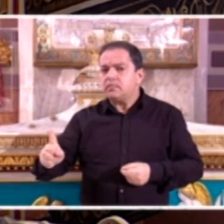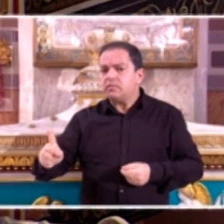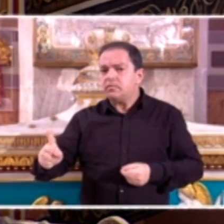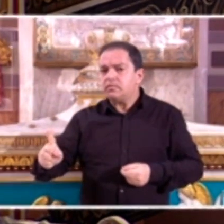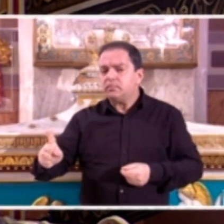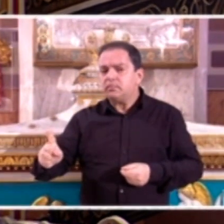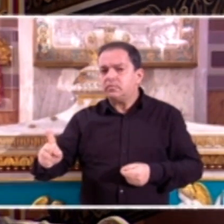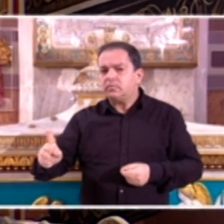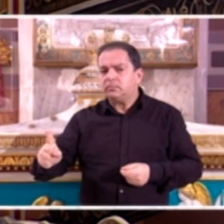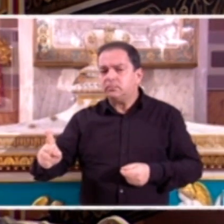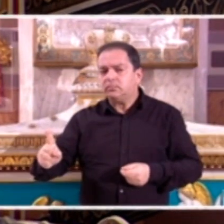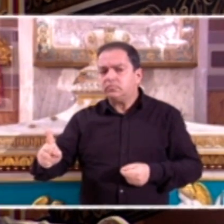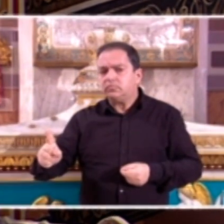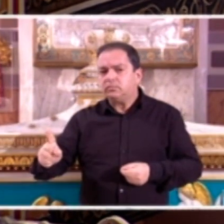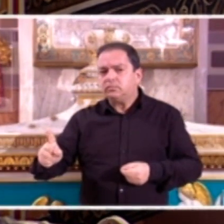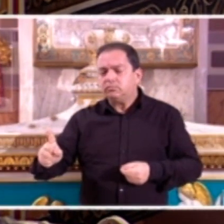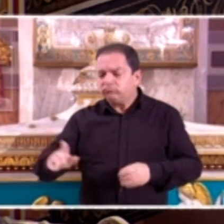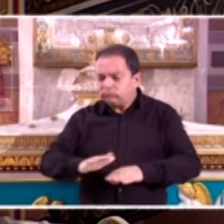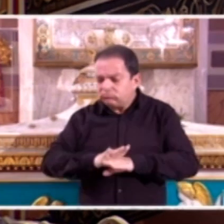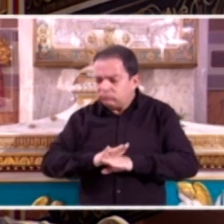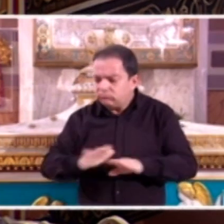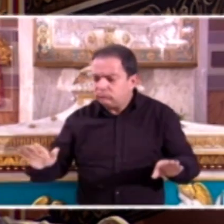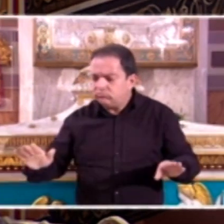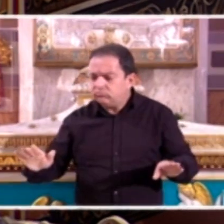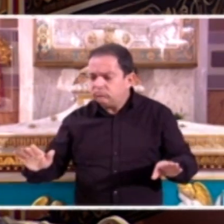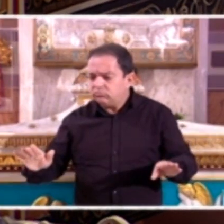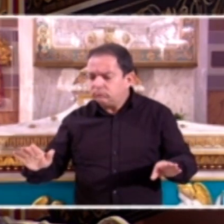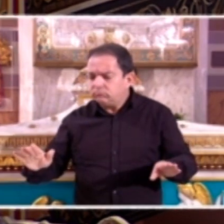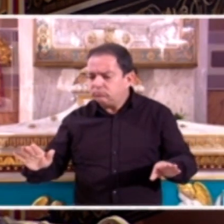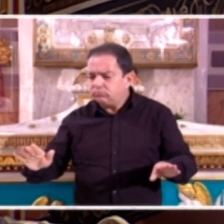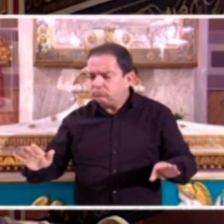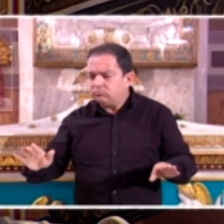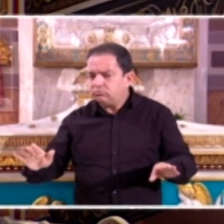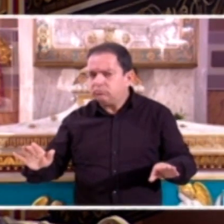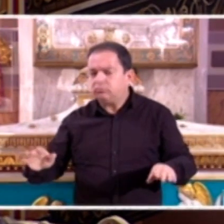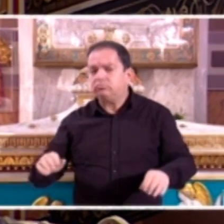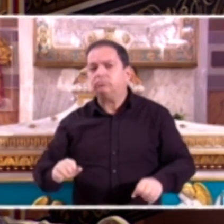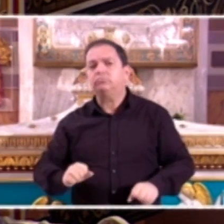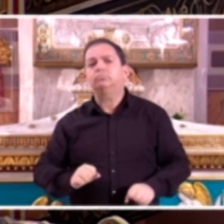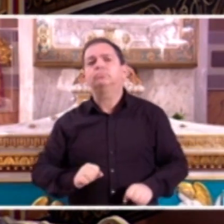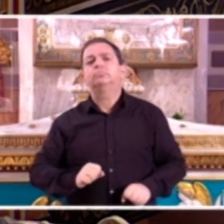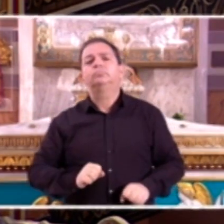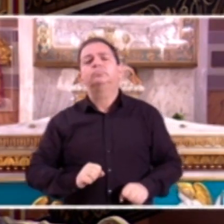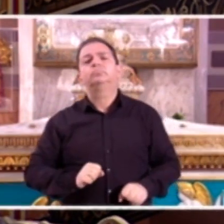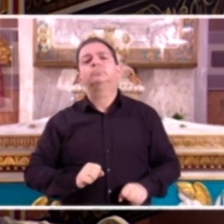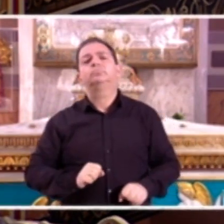ηχείρη και ουδείς εδίδου αυτό.